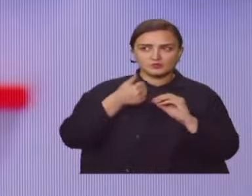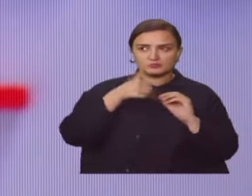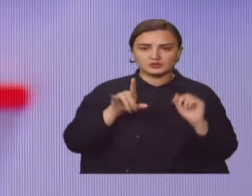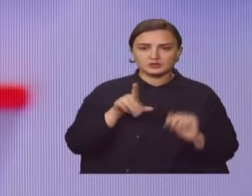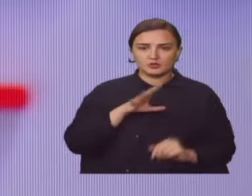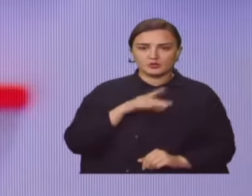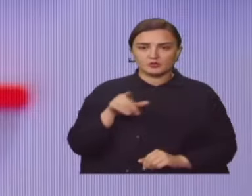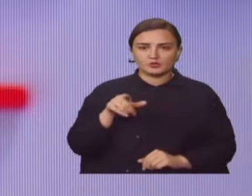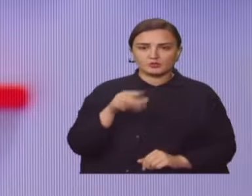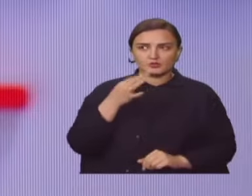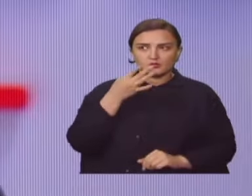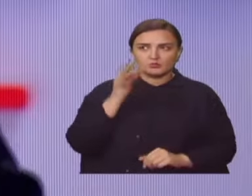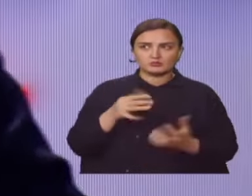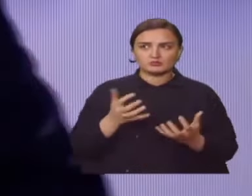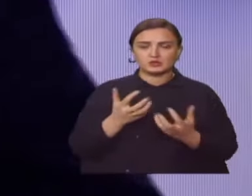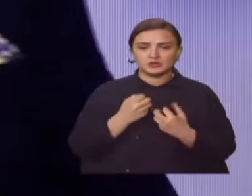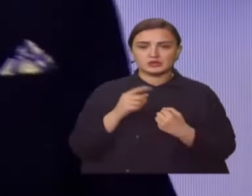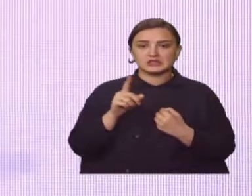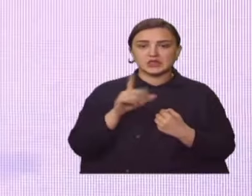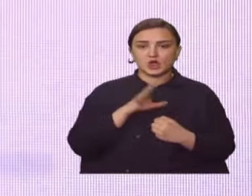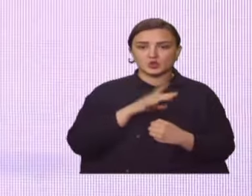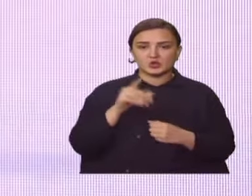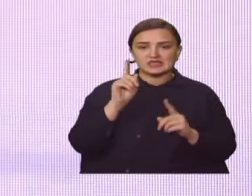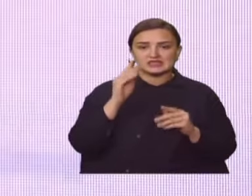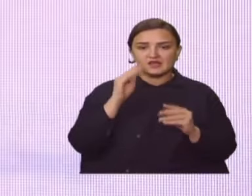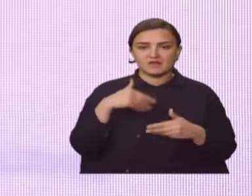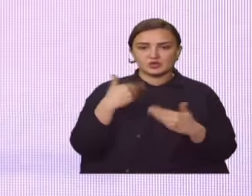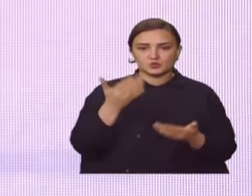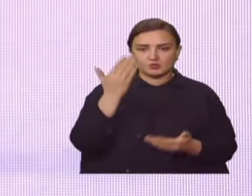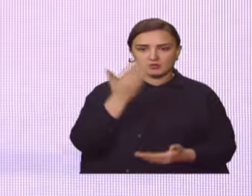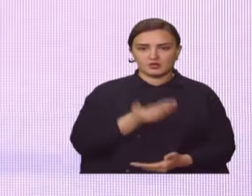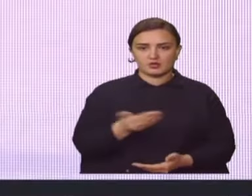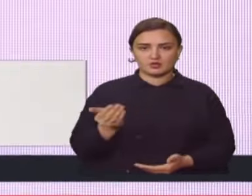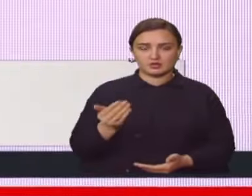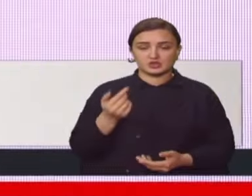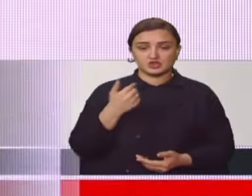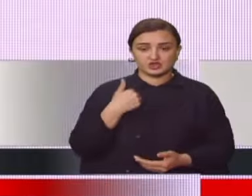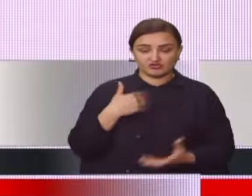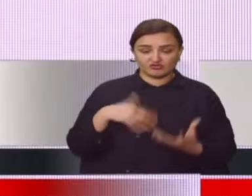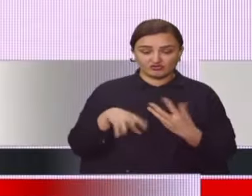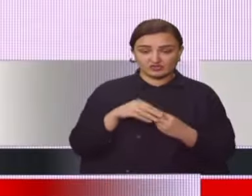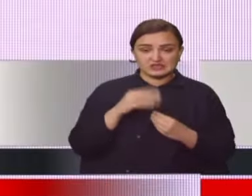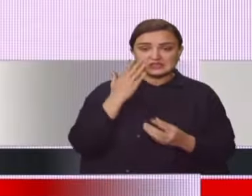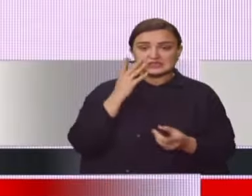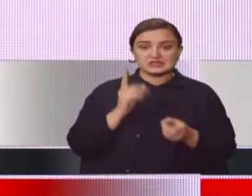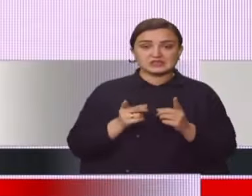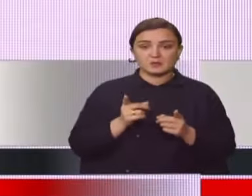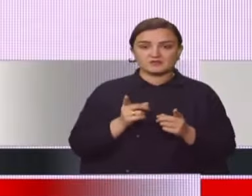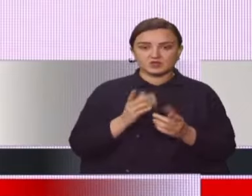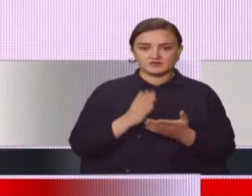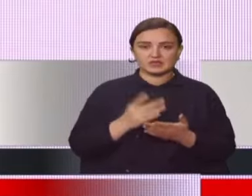თავაზობთ თქვენ სამომრჩეველს კონკრეტულად ამ მიმართულებით? ჩვენ ვართ სიამდრეში ერთადერთი პარტია, რომელიც იდეები საერთოდ